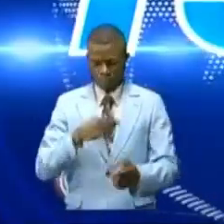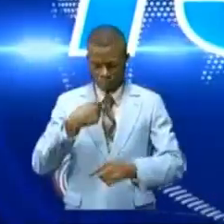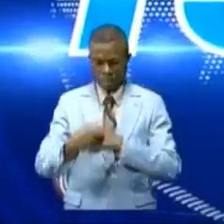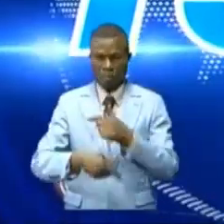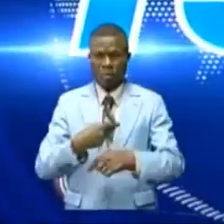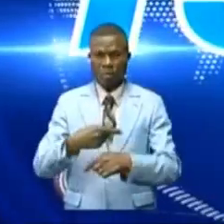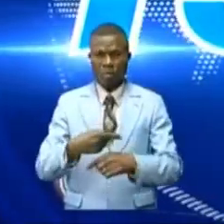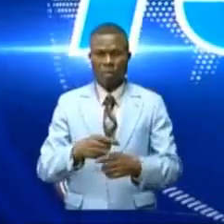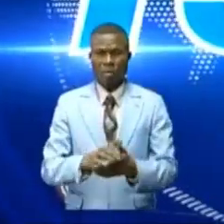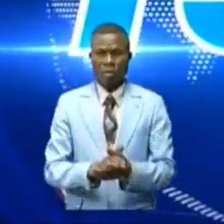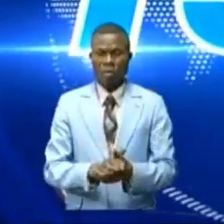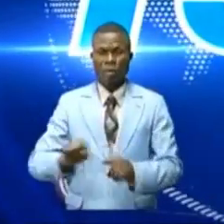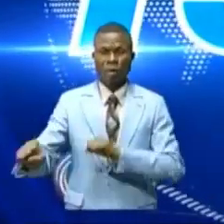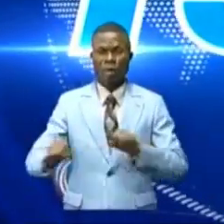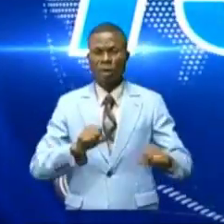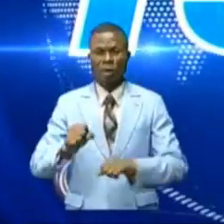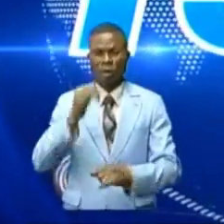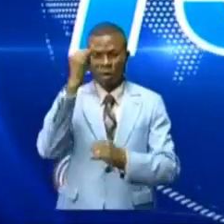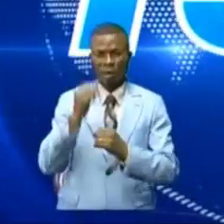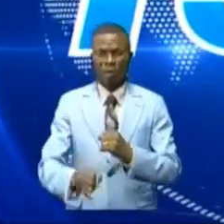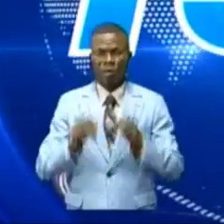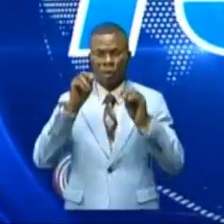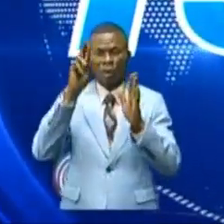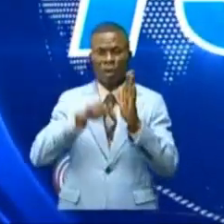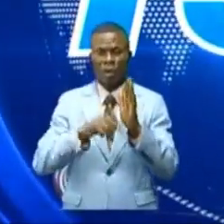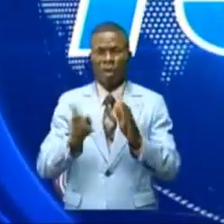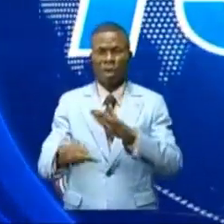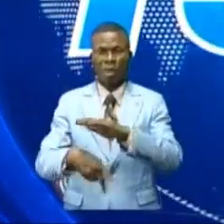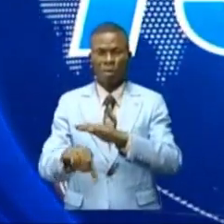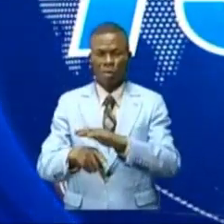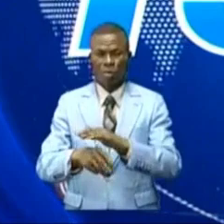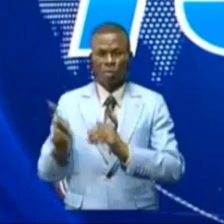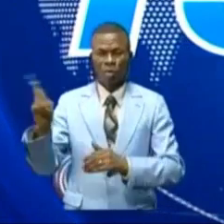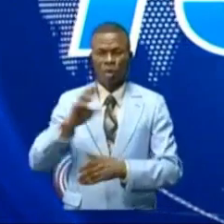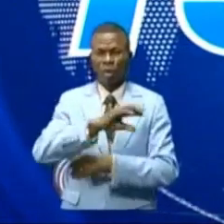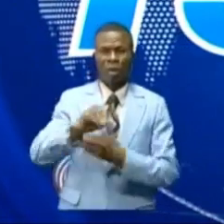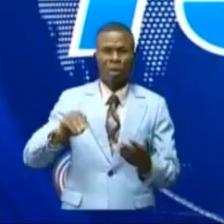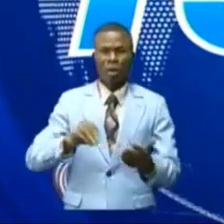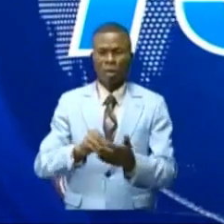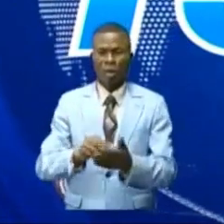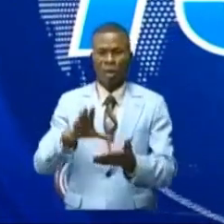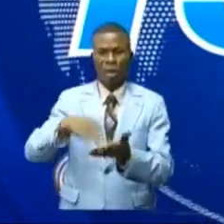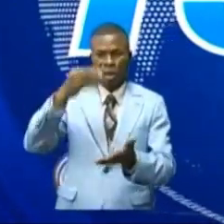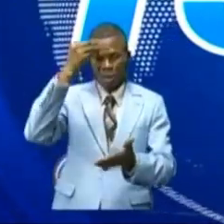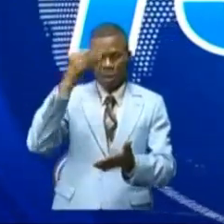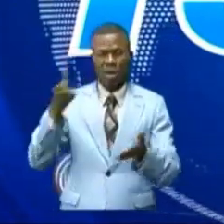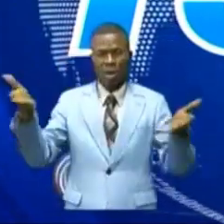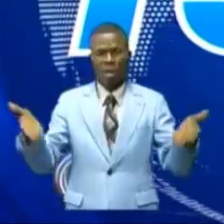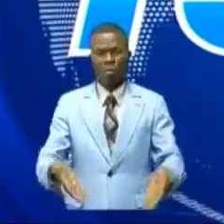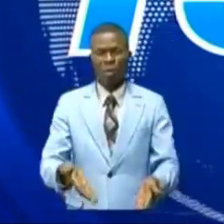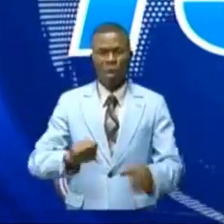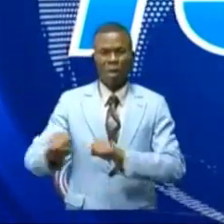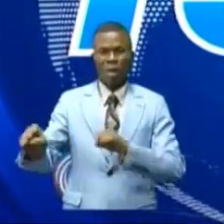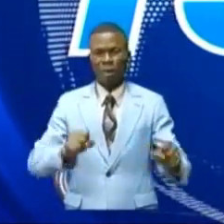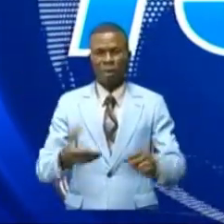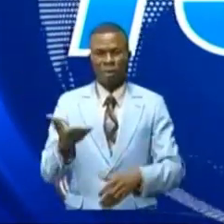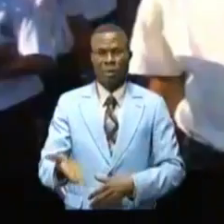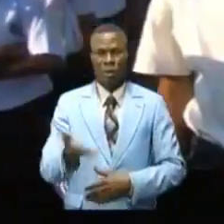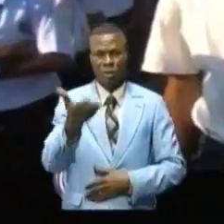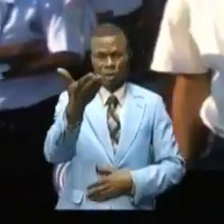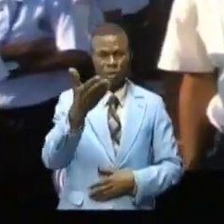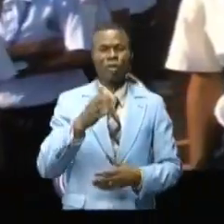Lancement des épreuves nationales de fin des enseignements primaires au Kasaï central. Les élèves ont répondu présents à ce rendez-vous.